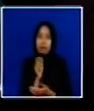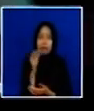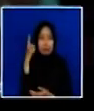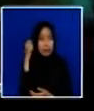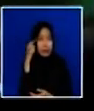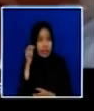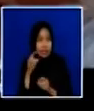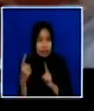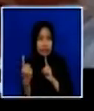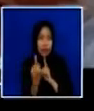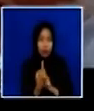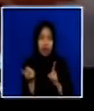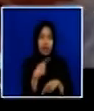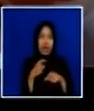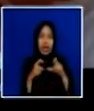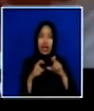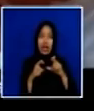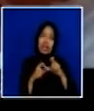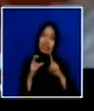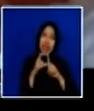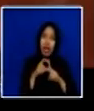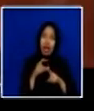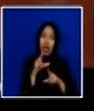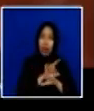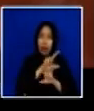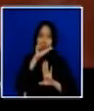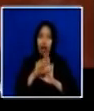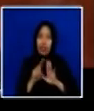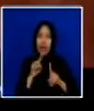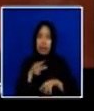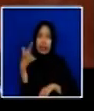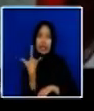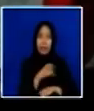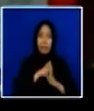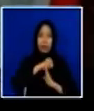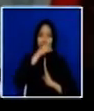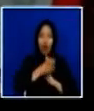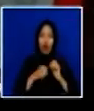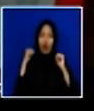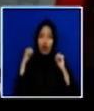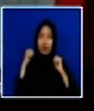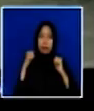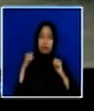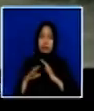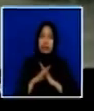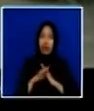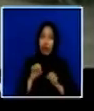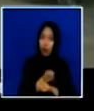siswa sekolah dasar di Kabupaten Lamongan dengan tetap mengedepankan protokol kesehatan pencegahan copy